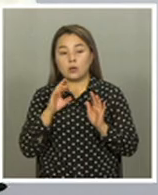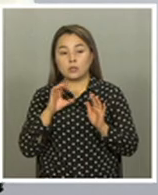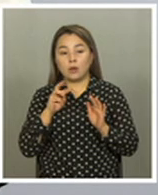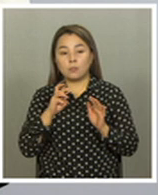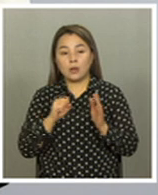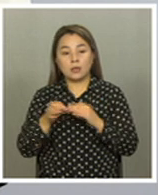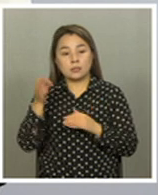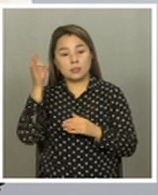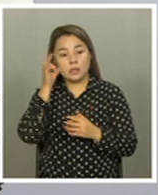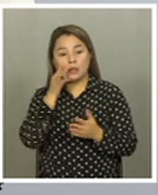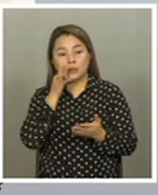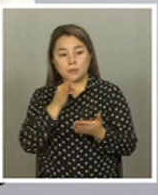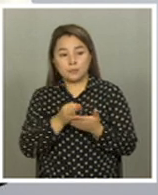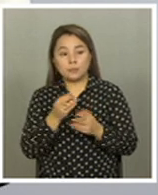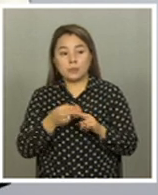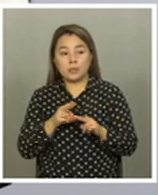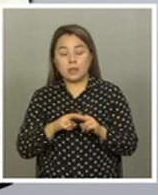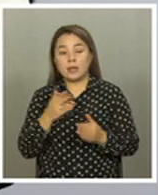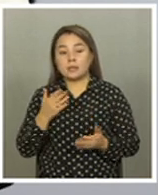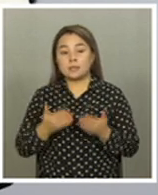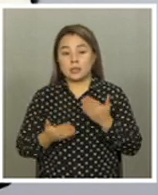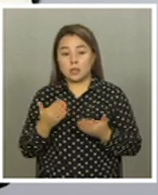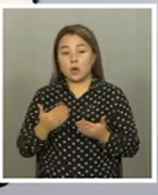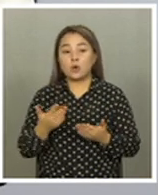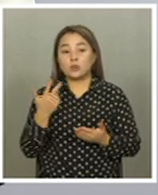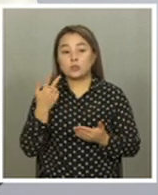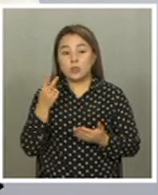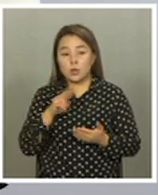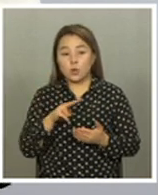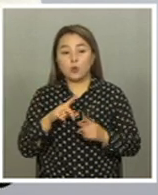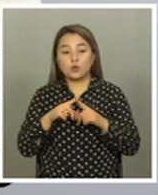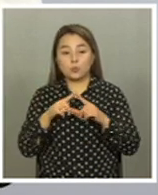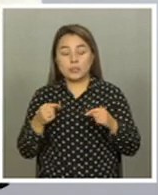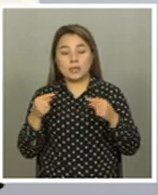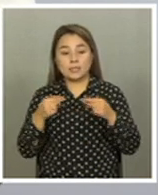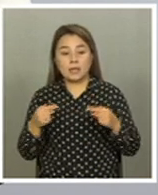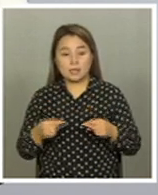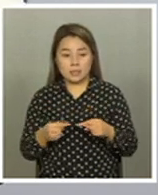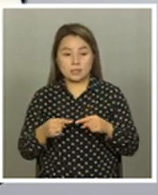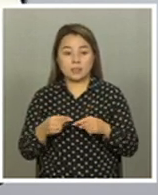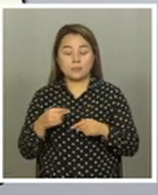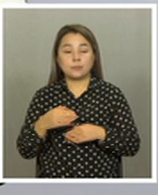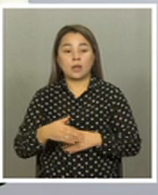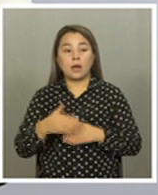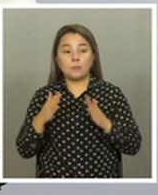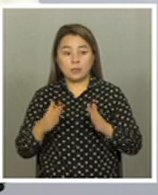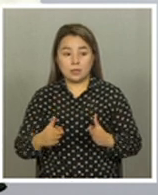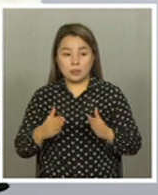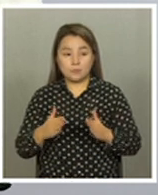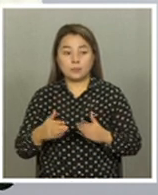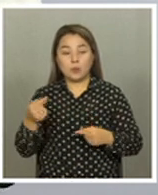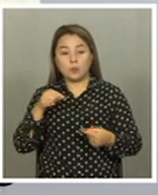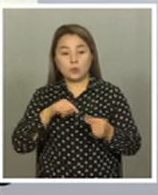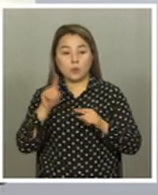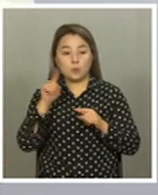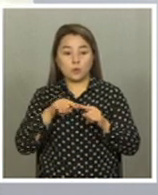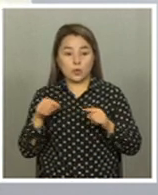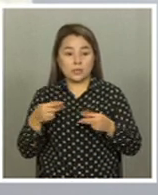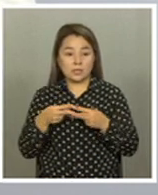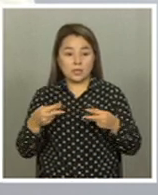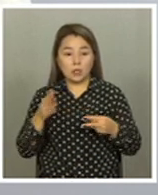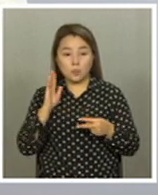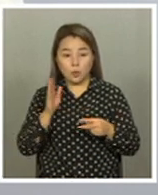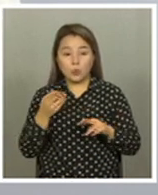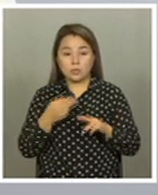түсірейік. Егер екі үшбұрыштың сәйкес қабырғалары мен сәйкес бұрыштары өзара тең болса, онда